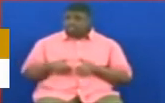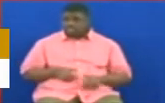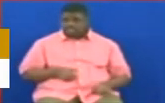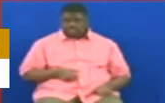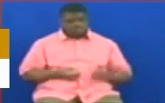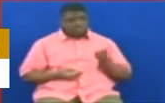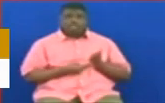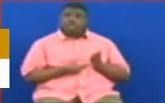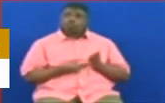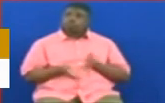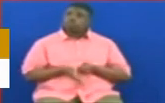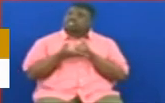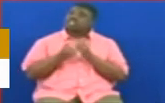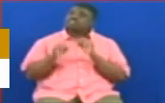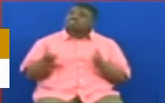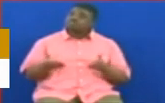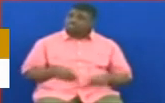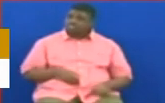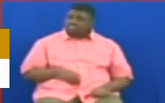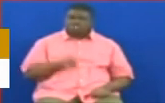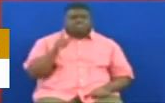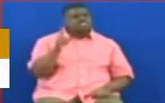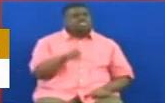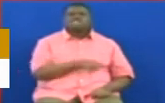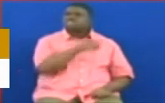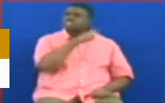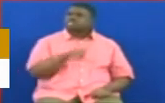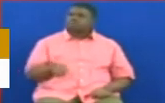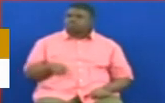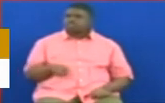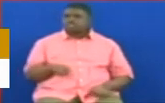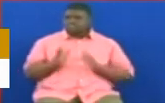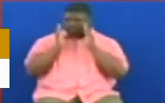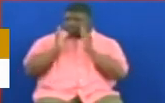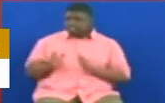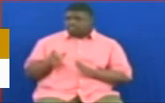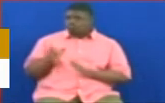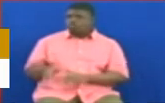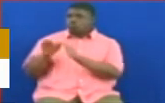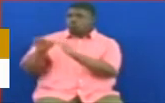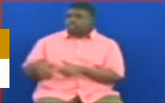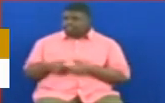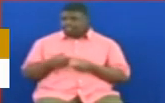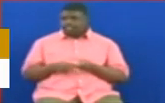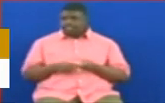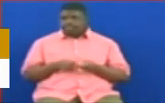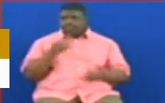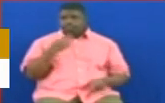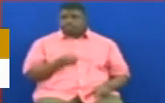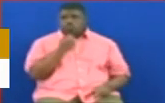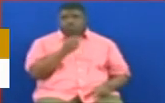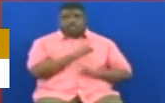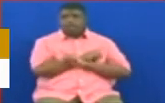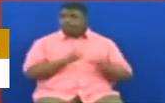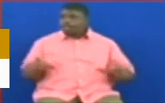tehama watatusaidiaje. Itakuwa dhambi kubwa sana kwa Mheshimiwa mbunge ambaye leo atapiga kura ya hapana